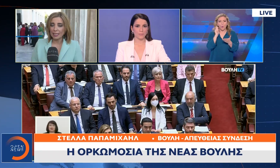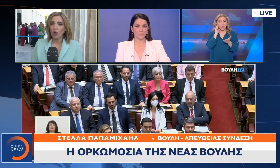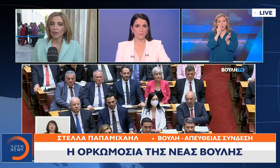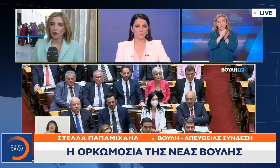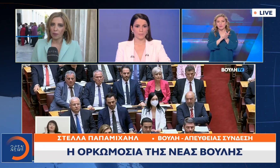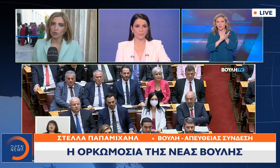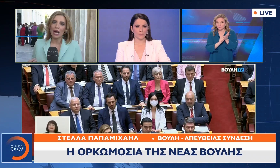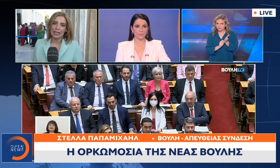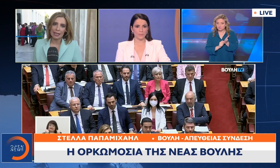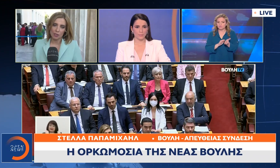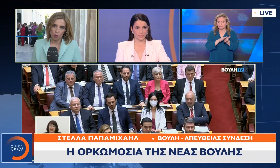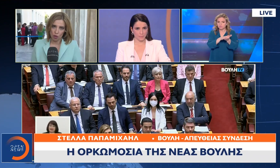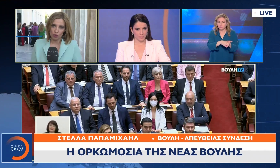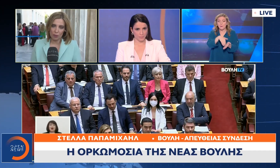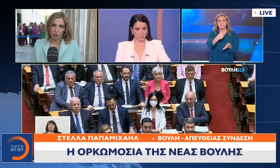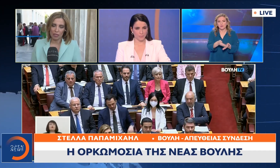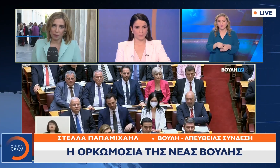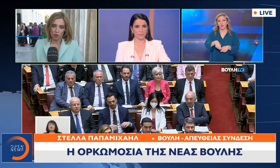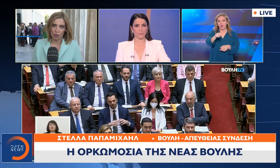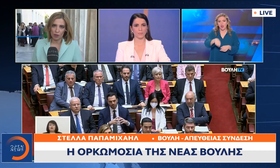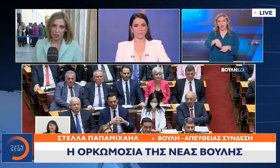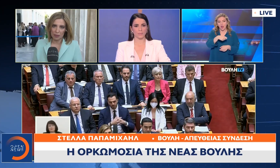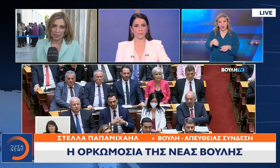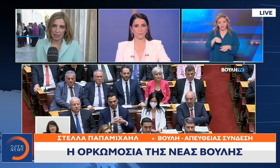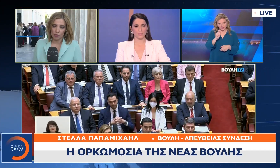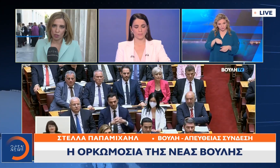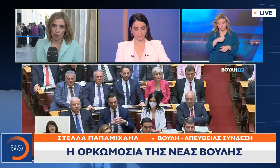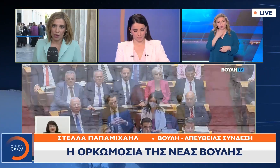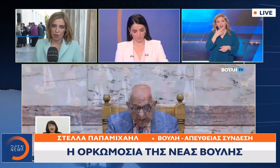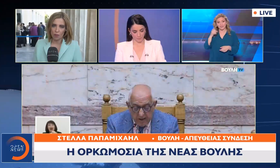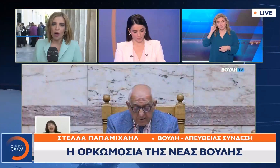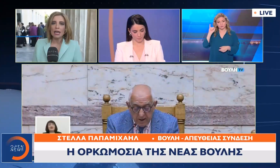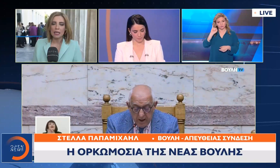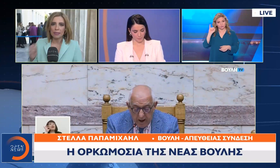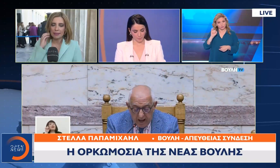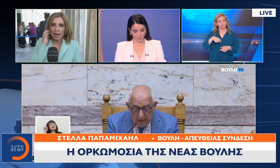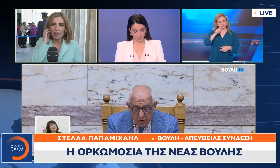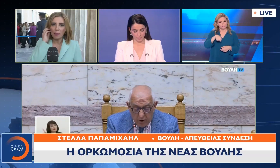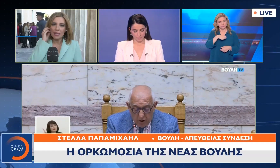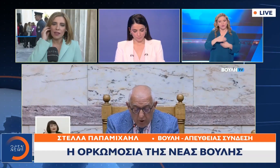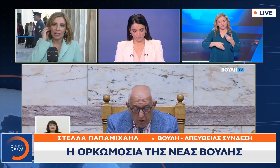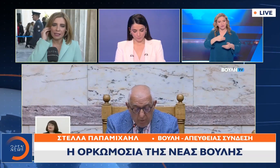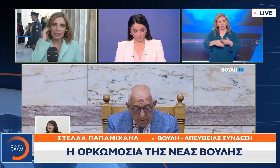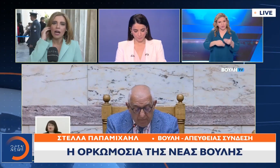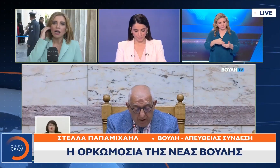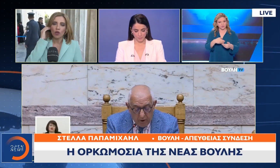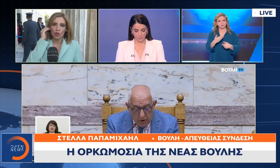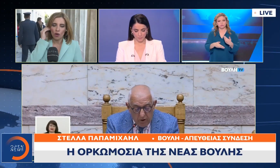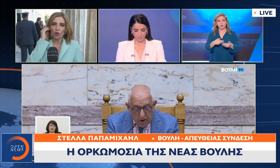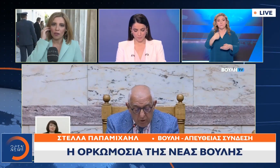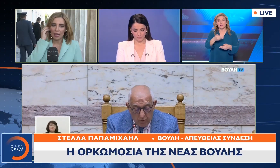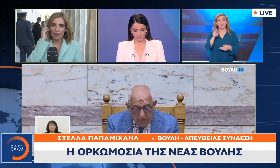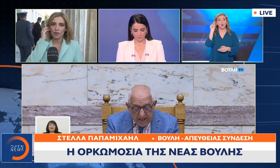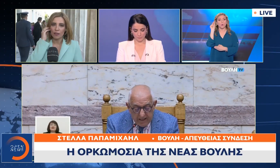θα γίνει ο καθιερωμένος αγιασμός από τον Αρχιεπίσκοπο Αθηνών και Πάσης Ελλάδας, τον κύριο Ιερώνυμο, και μετά θα υπάρχει διαδικασία